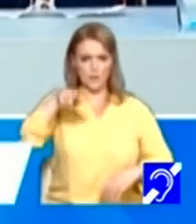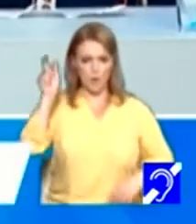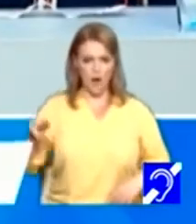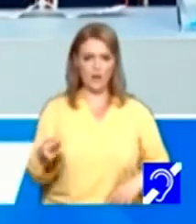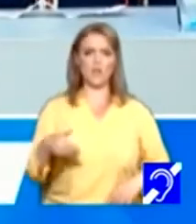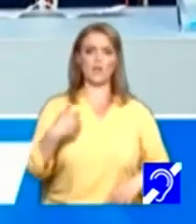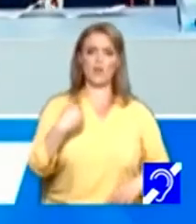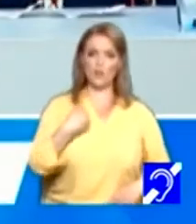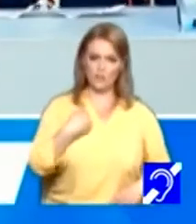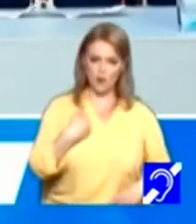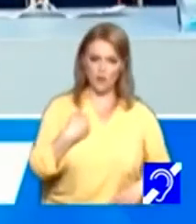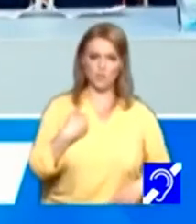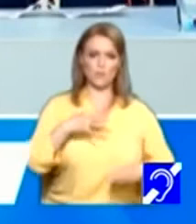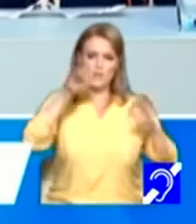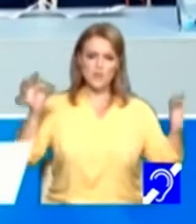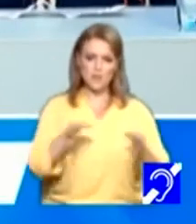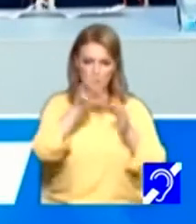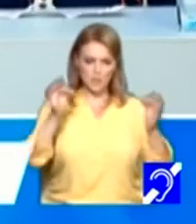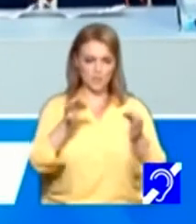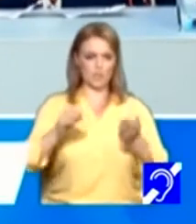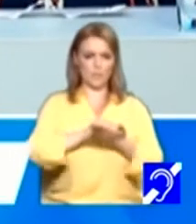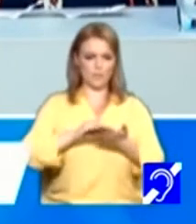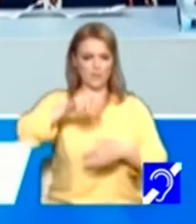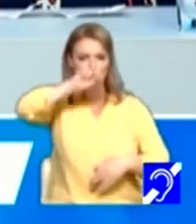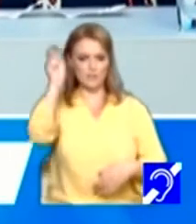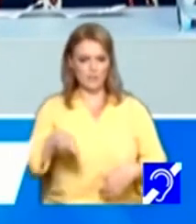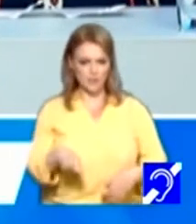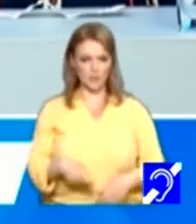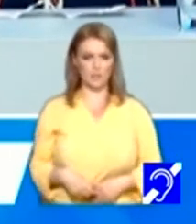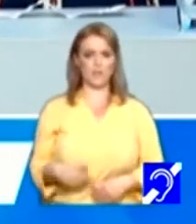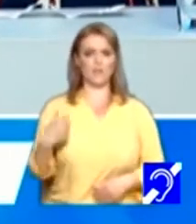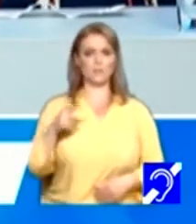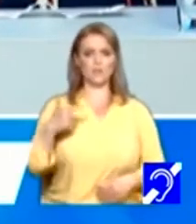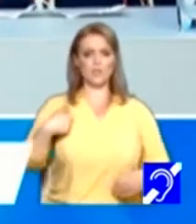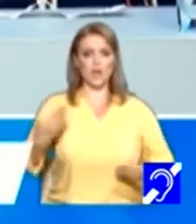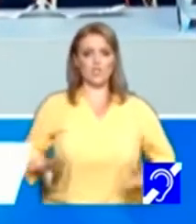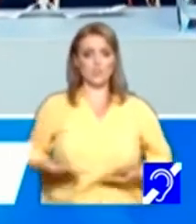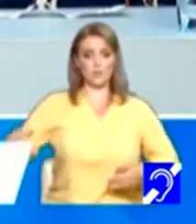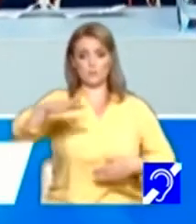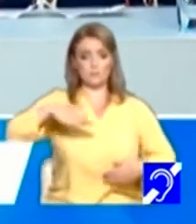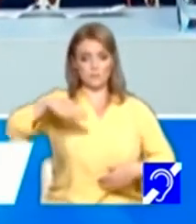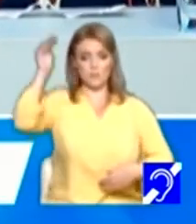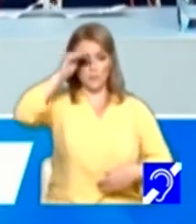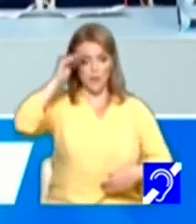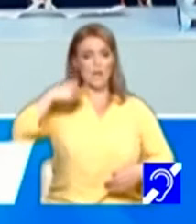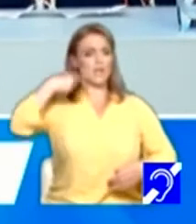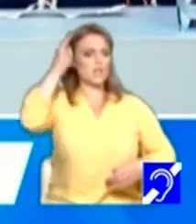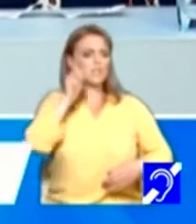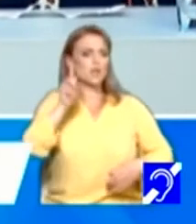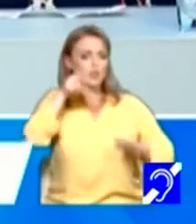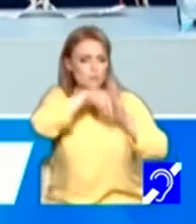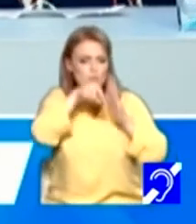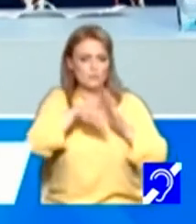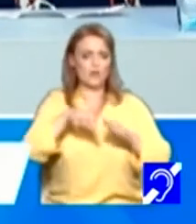ca să nu se mai repete niciodată război. Că eu sunt într-o zonă de lângă Transnistria și am văzut ce înseamnă război. Eu am